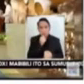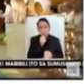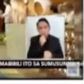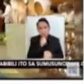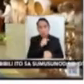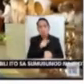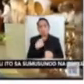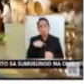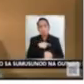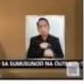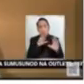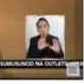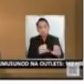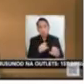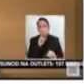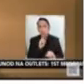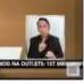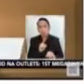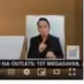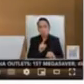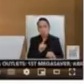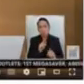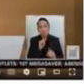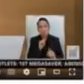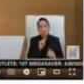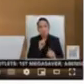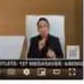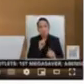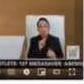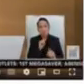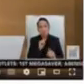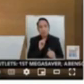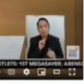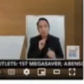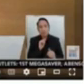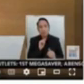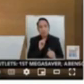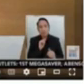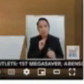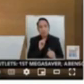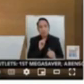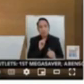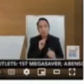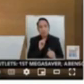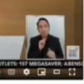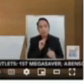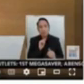tugma ang kanilang gawain. At hindi rin ito tugma sa ating Sorry ah, nalobat yung